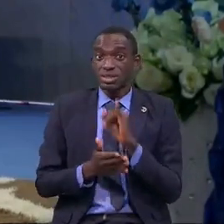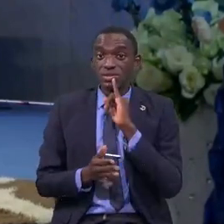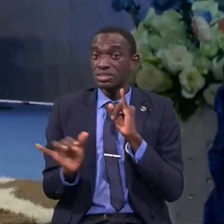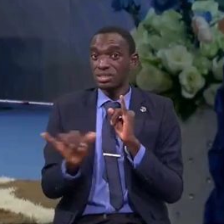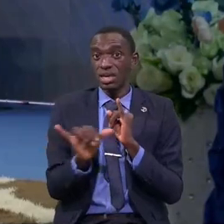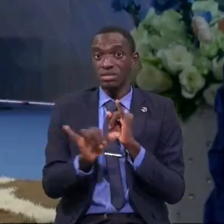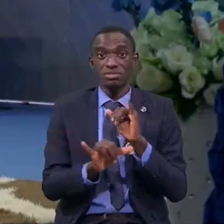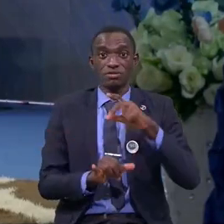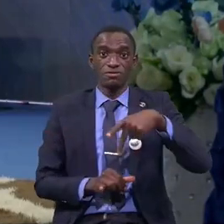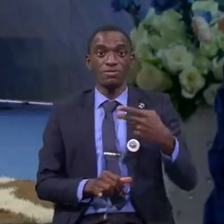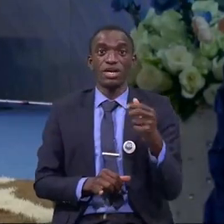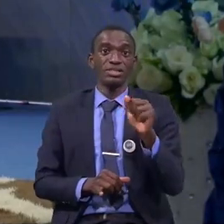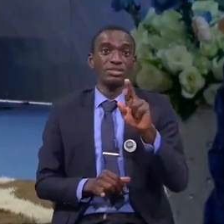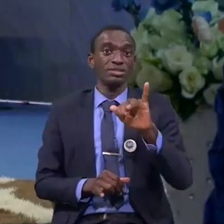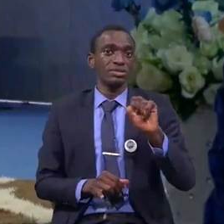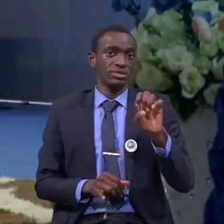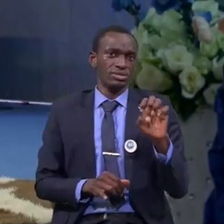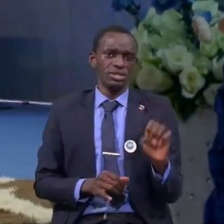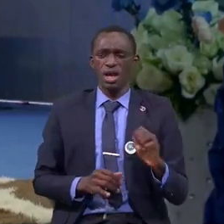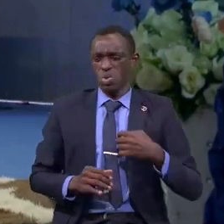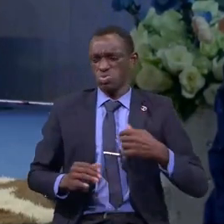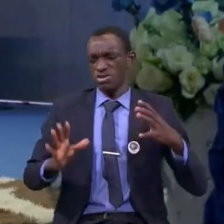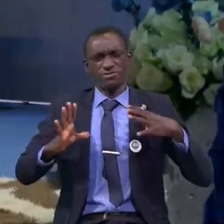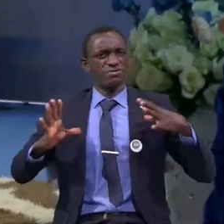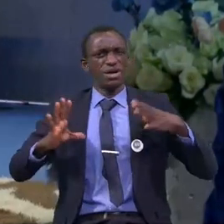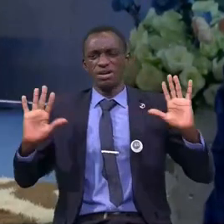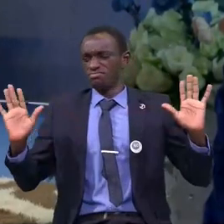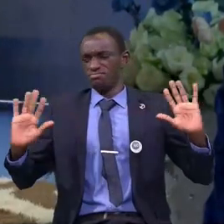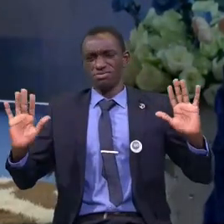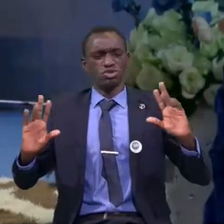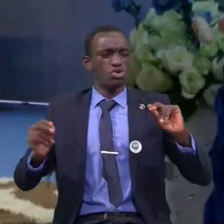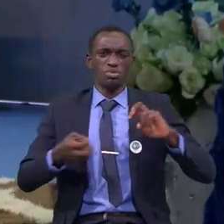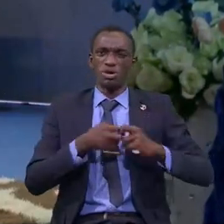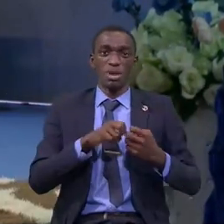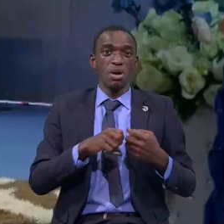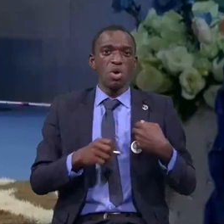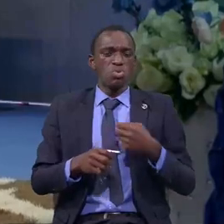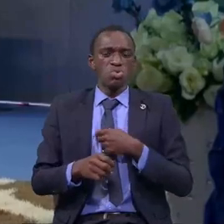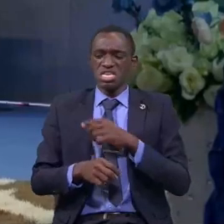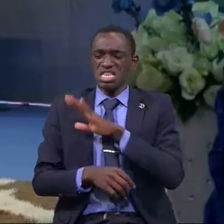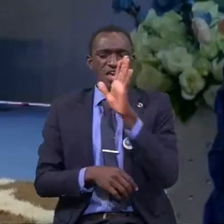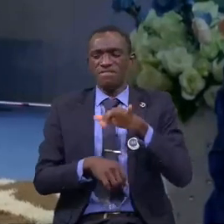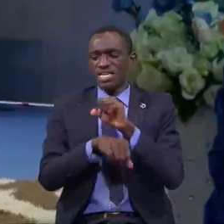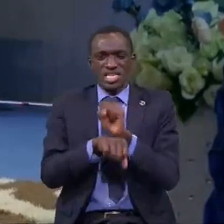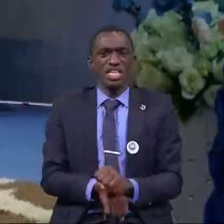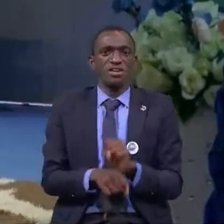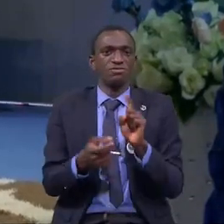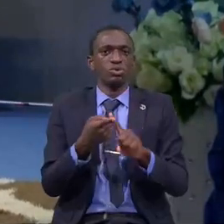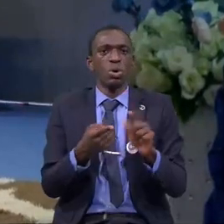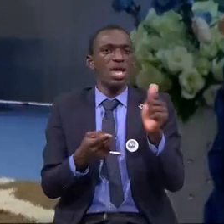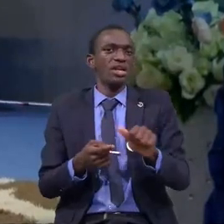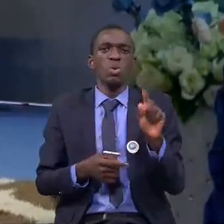C'est ce que les pharisiens croyaient. Oh, tout va bien chez nous. Nous n'avons jamais été esclaves de